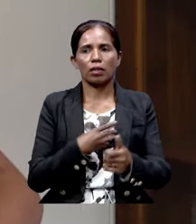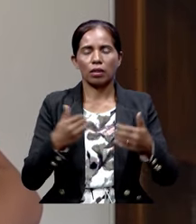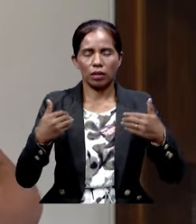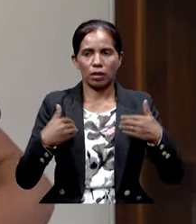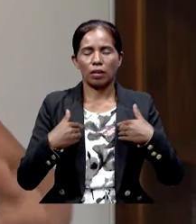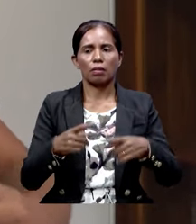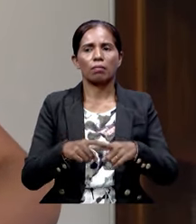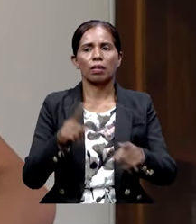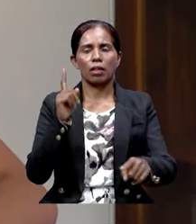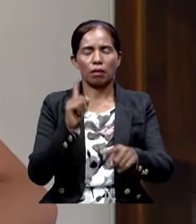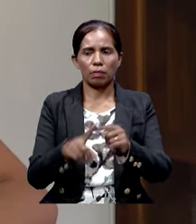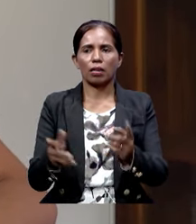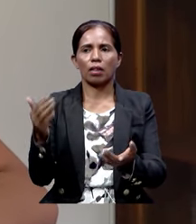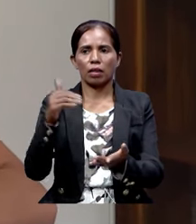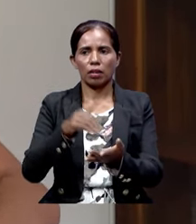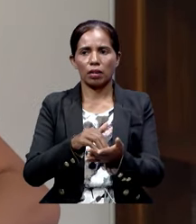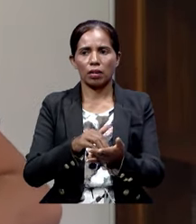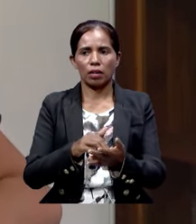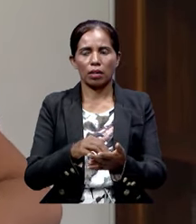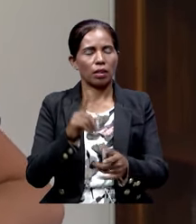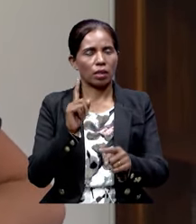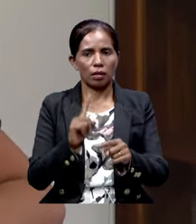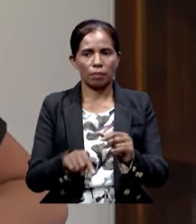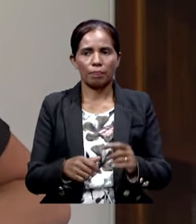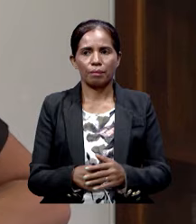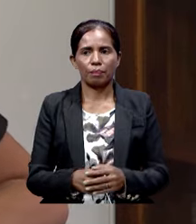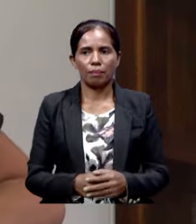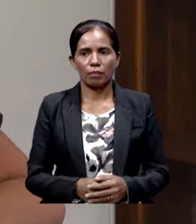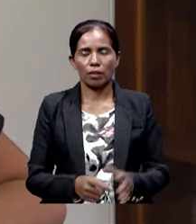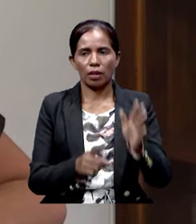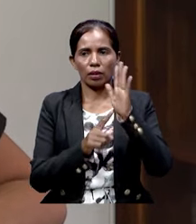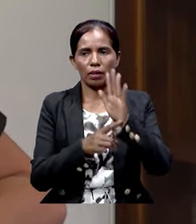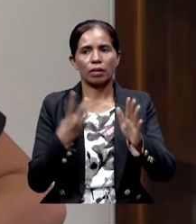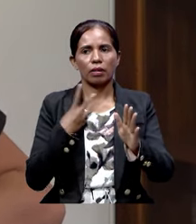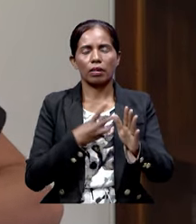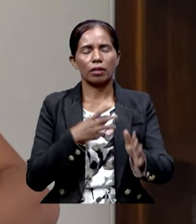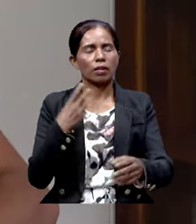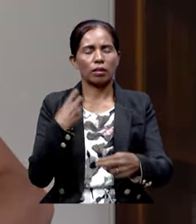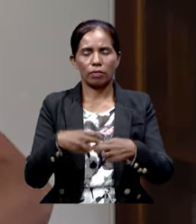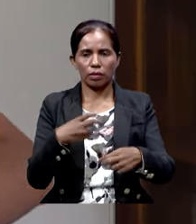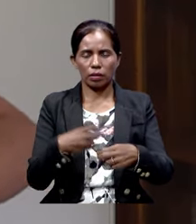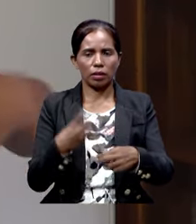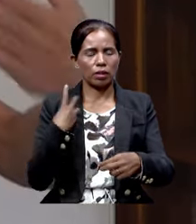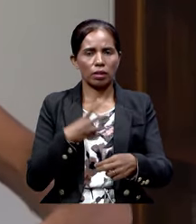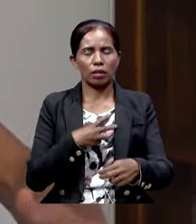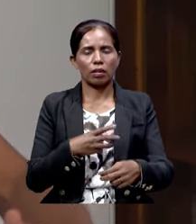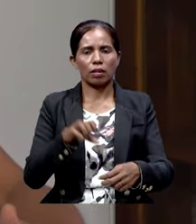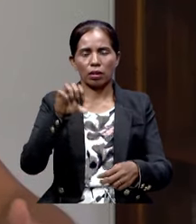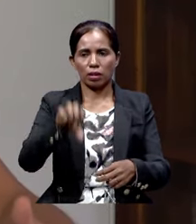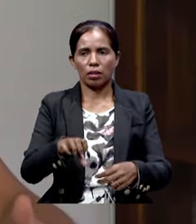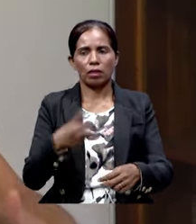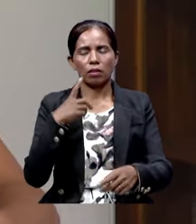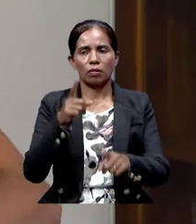né? Mas bela bela segunda, falei. Né la bela. Né, né ha tudo kata, ita falha. Se cari, né, acontece a let, fulang